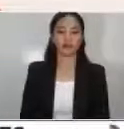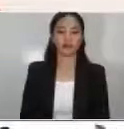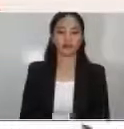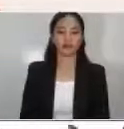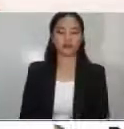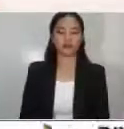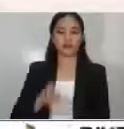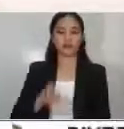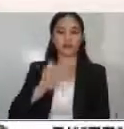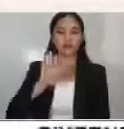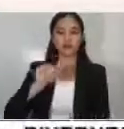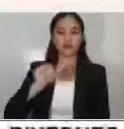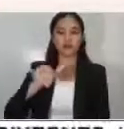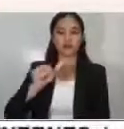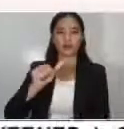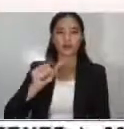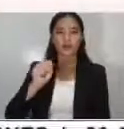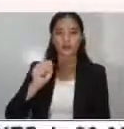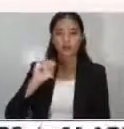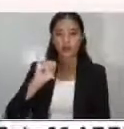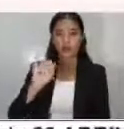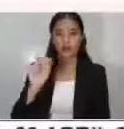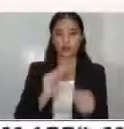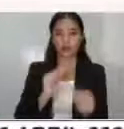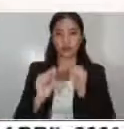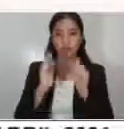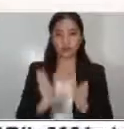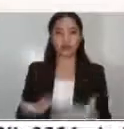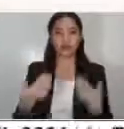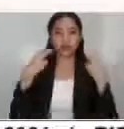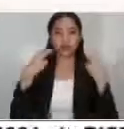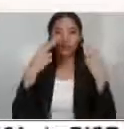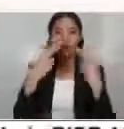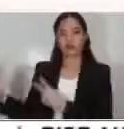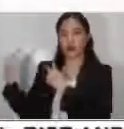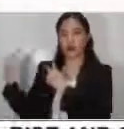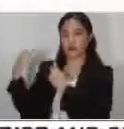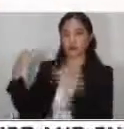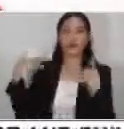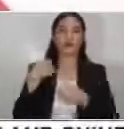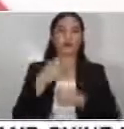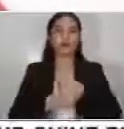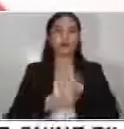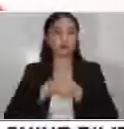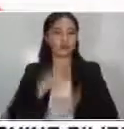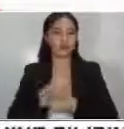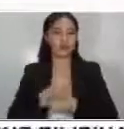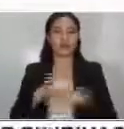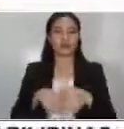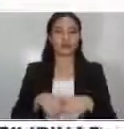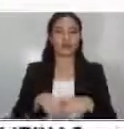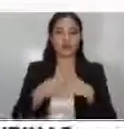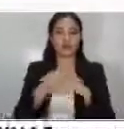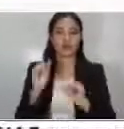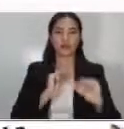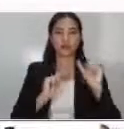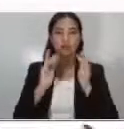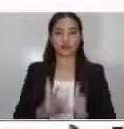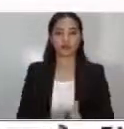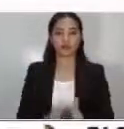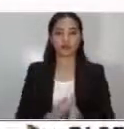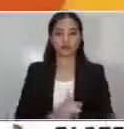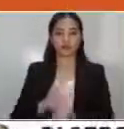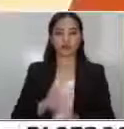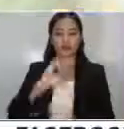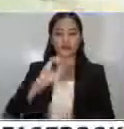pa naman ako sinusweldo kasi OJT pa lang ako nun. Ayoko na po, ang hirap pala sa production. Eh sabi ng nanay ko, anak, nandyan na yan, pagtsagaan